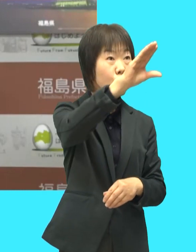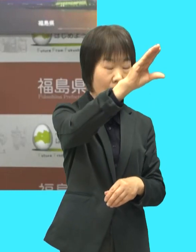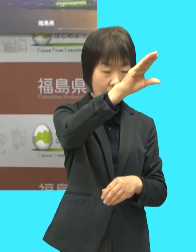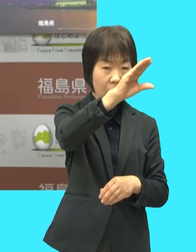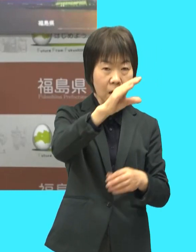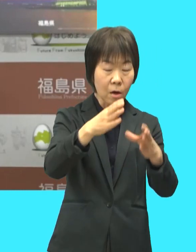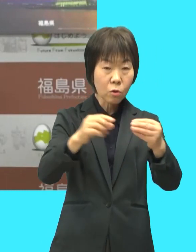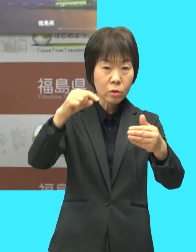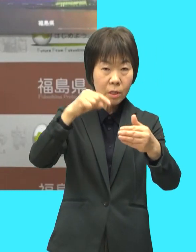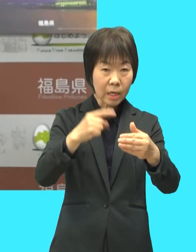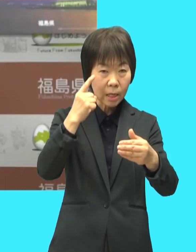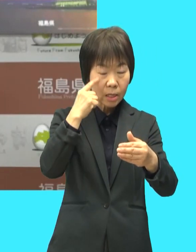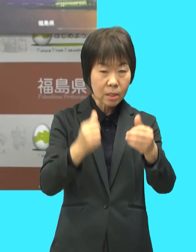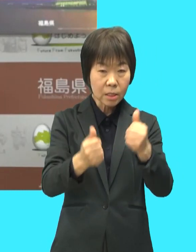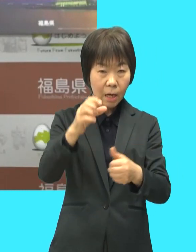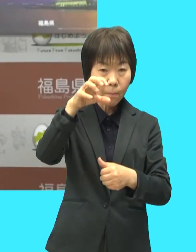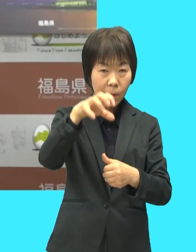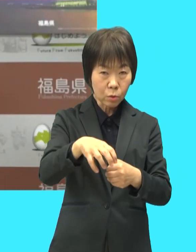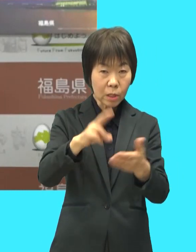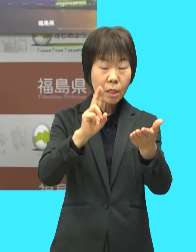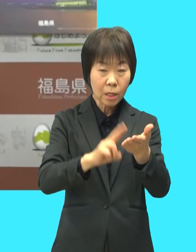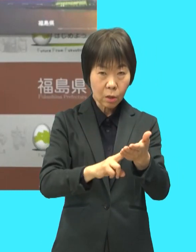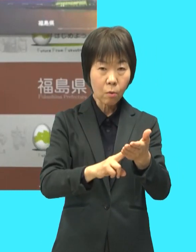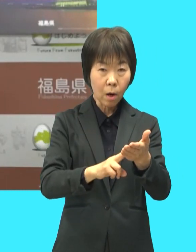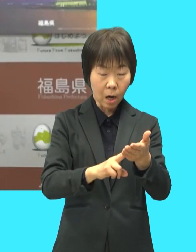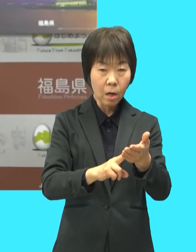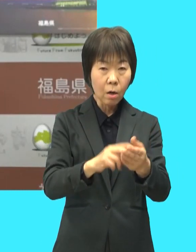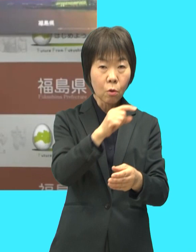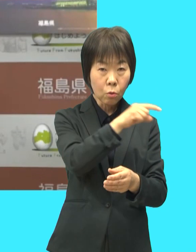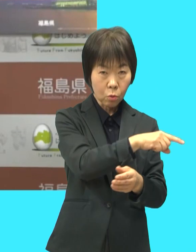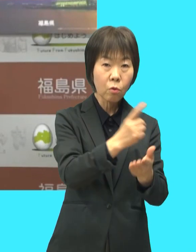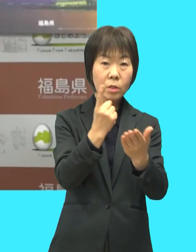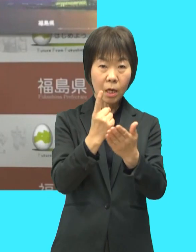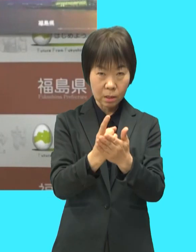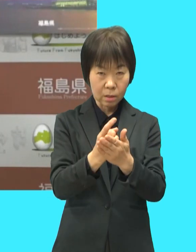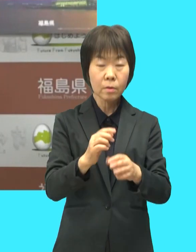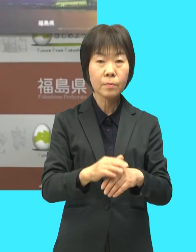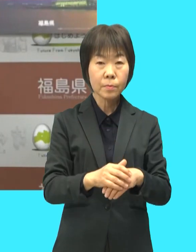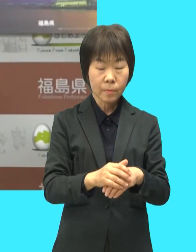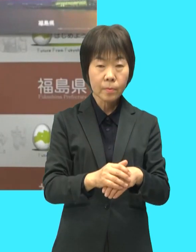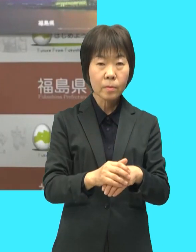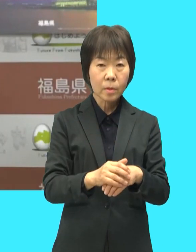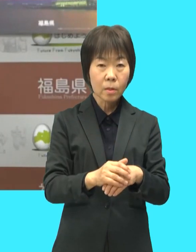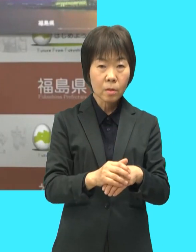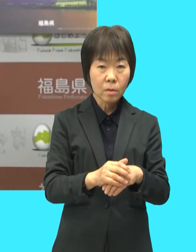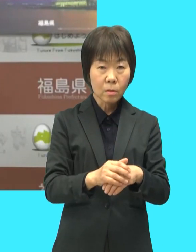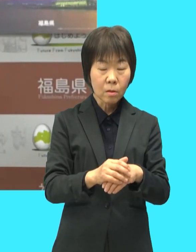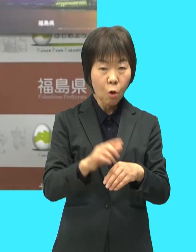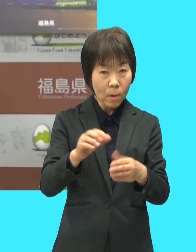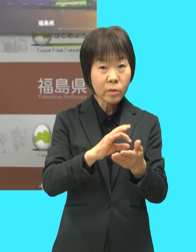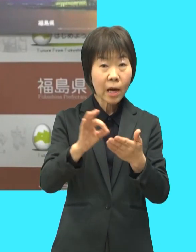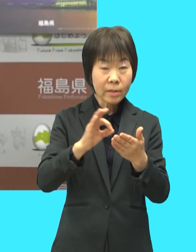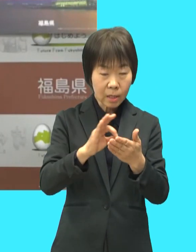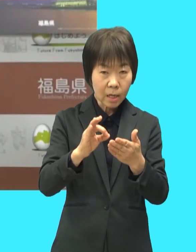で試験拠点として指定されているのは我々のロボットテストフィールドのみであります。こういった優位性も生かしなが